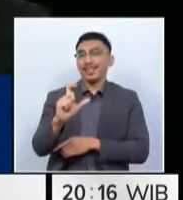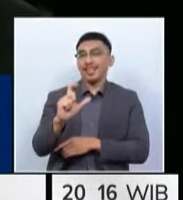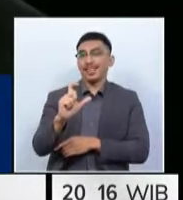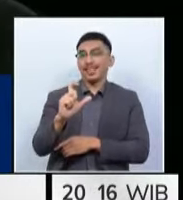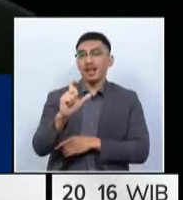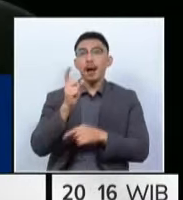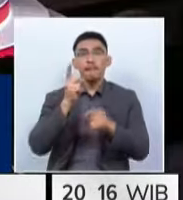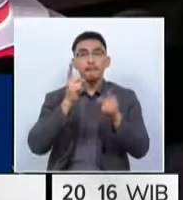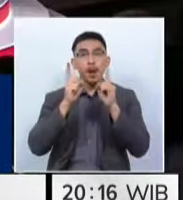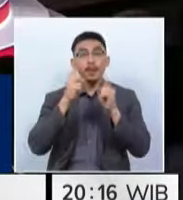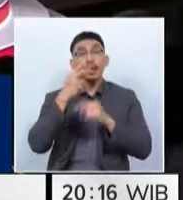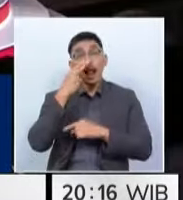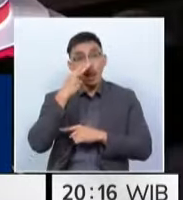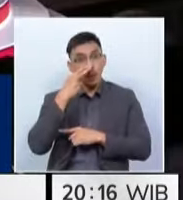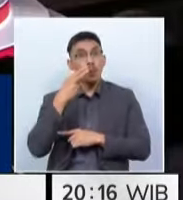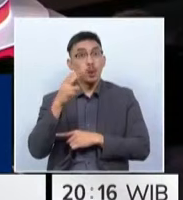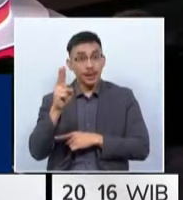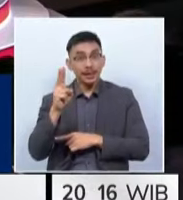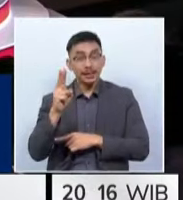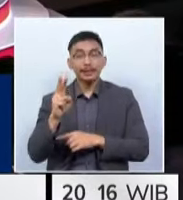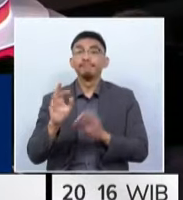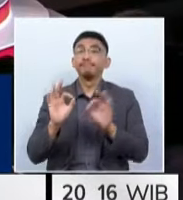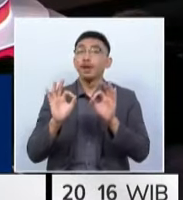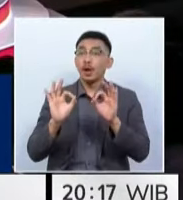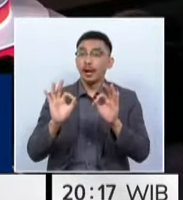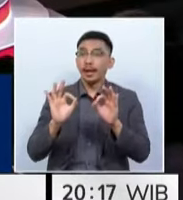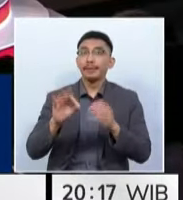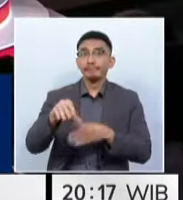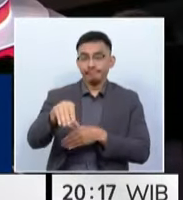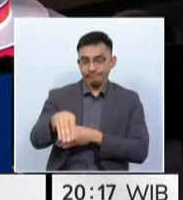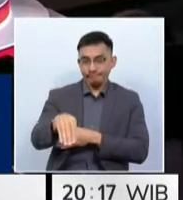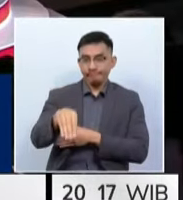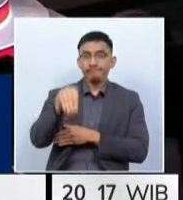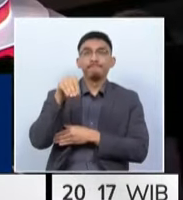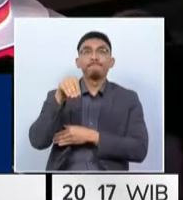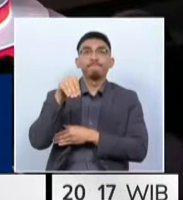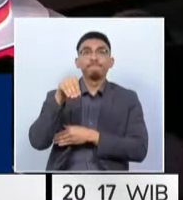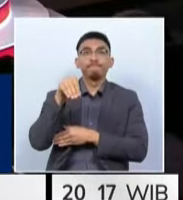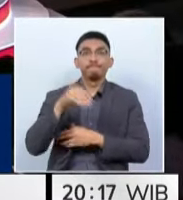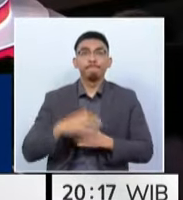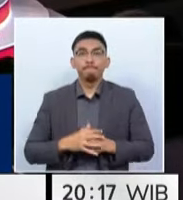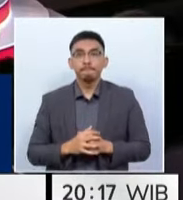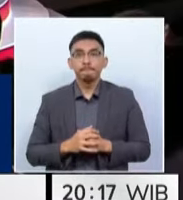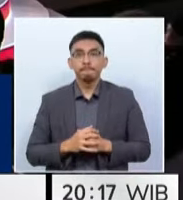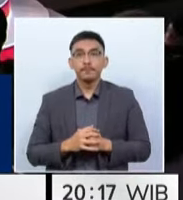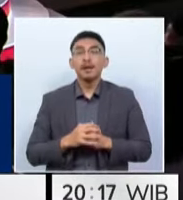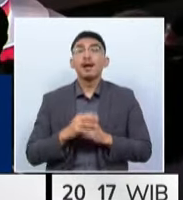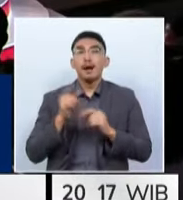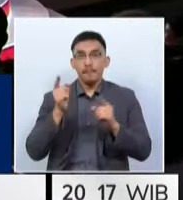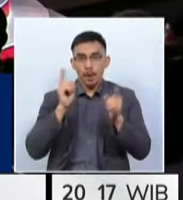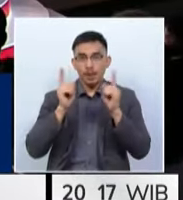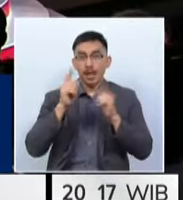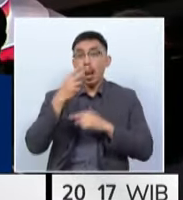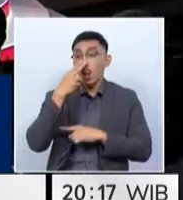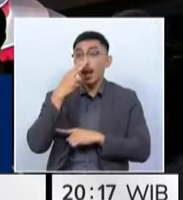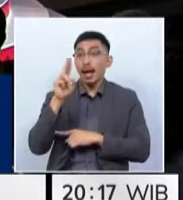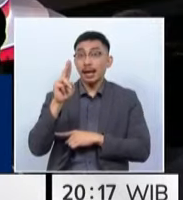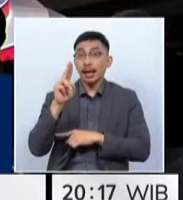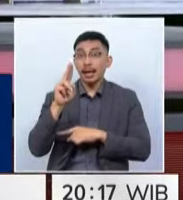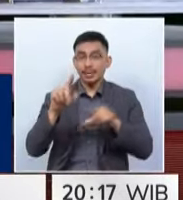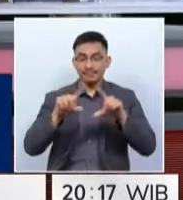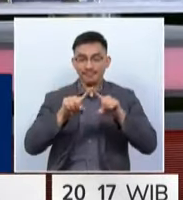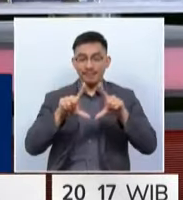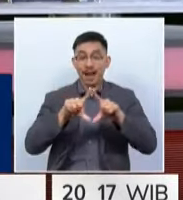akan ambil h c politik luar negeri amplopnya C politik luar negeri masih tersegel silakan Anisa baik ini